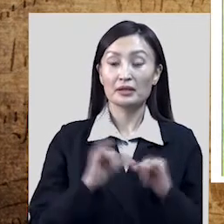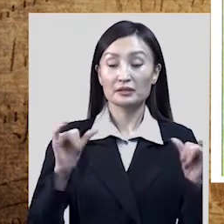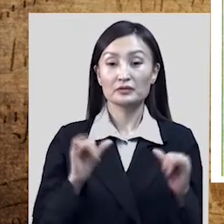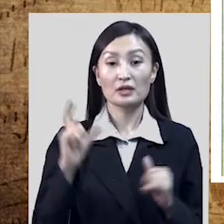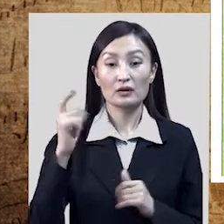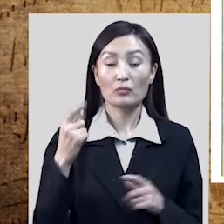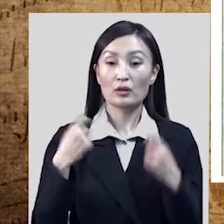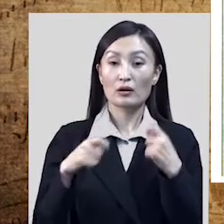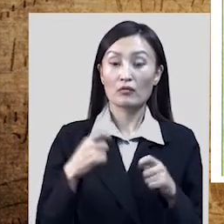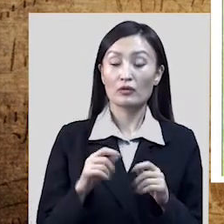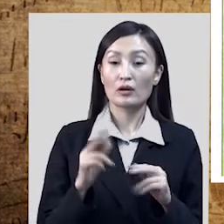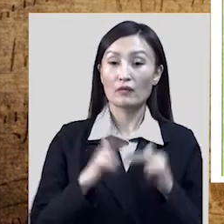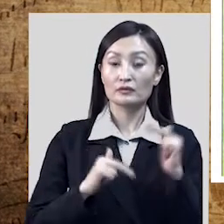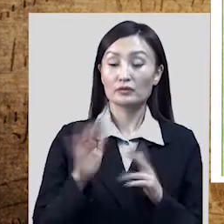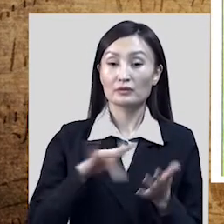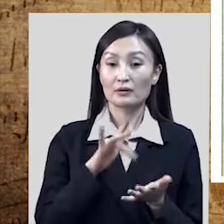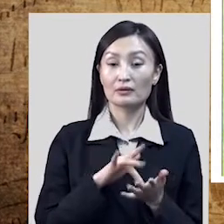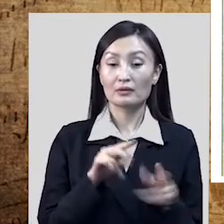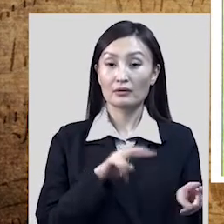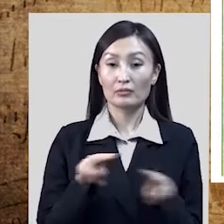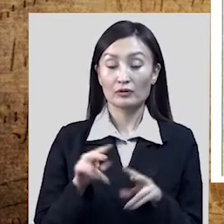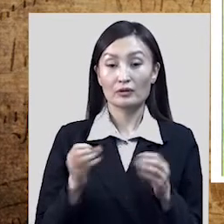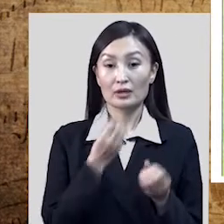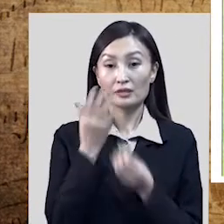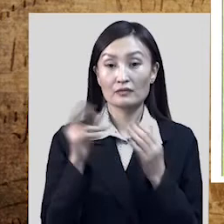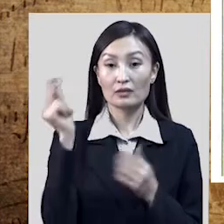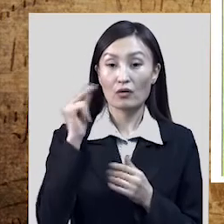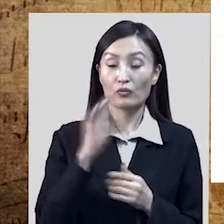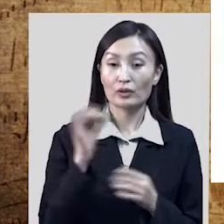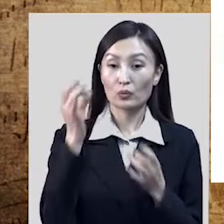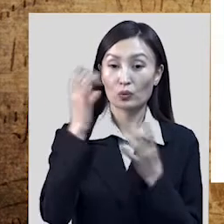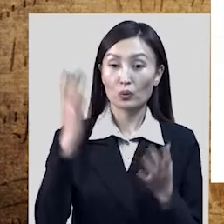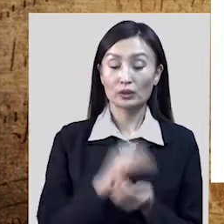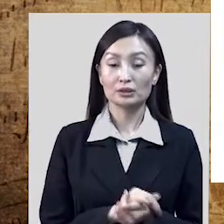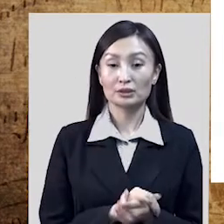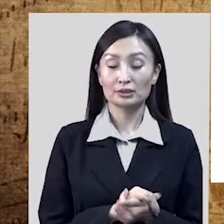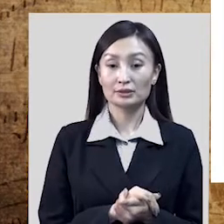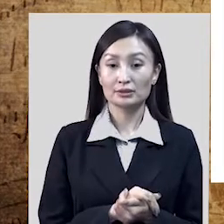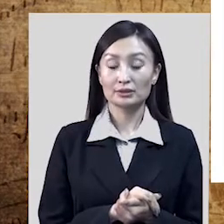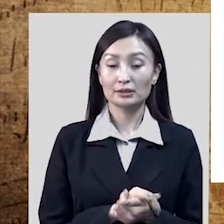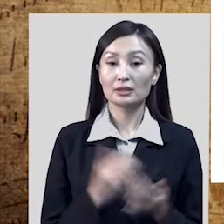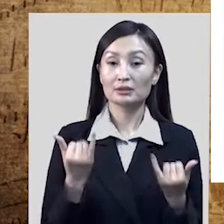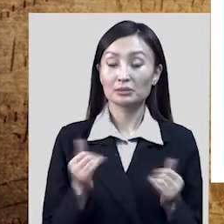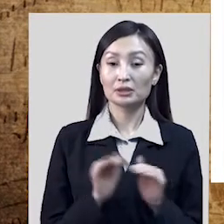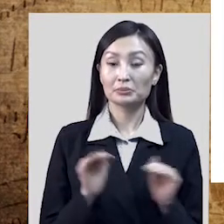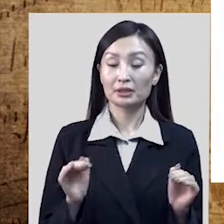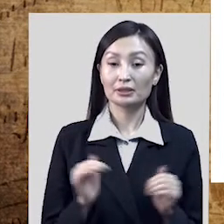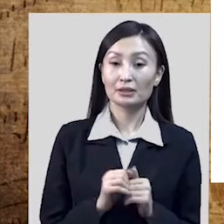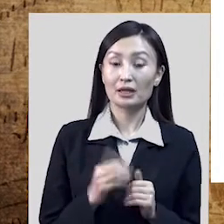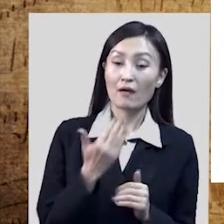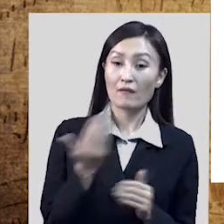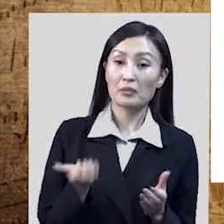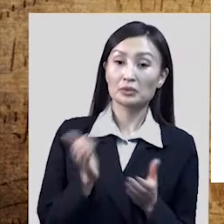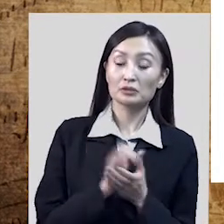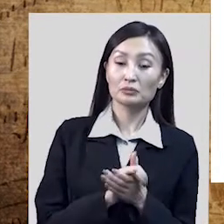и торговля возведены города наблюдается расцвет науки и культуры а теперь ребята вы